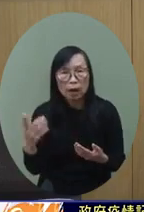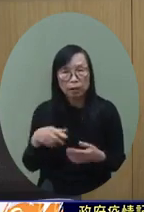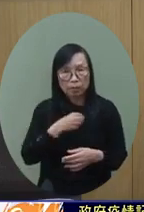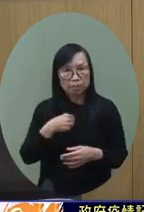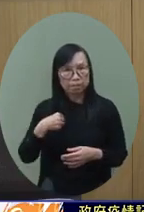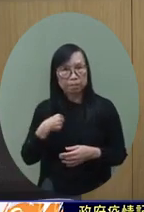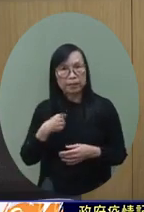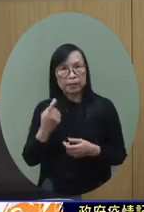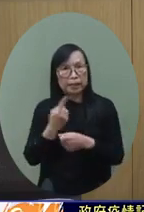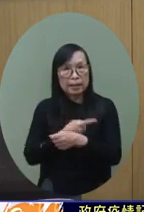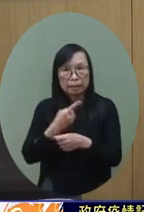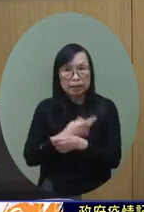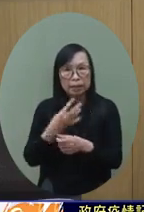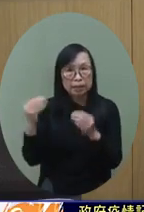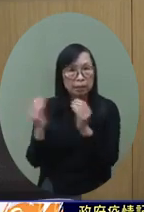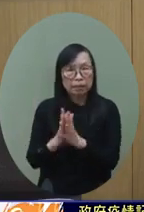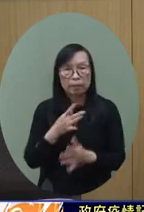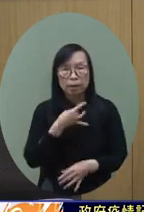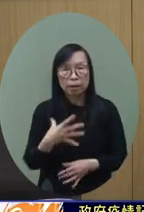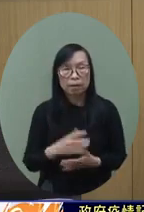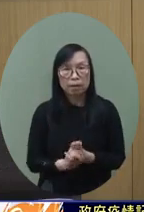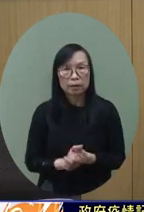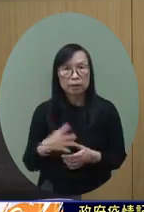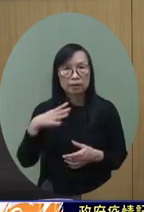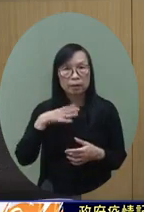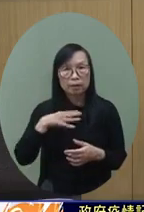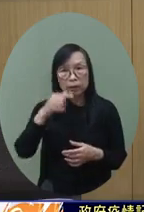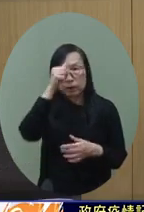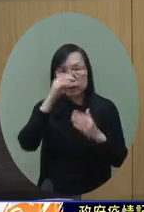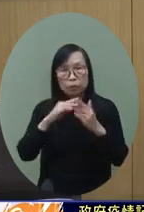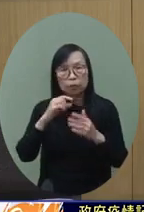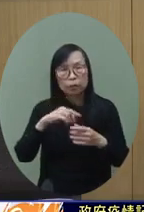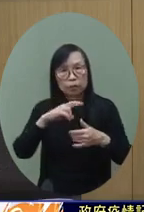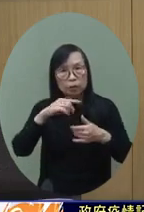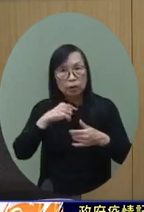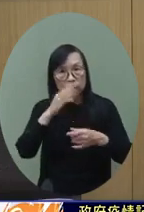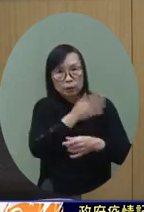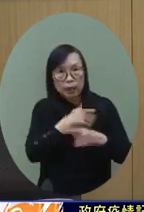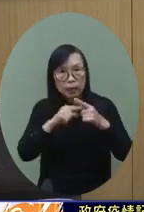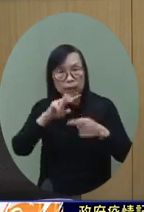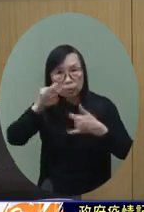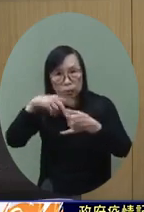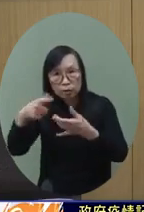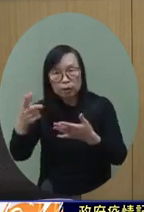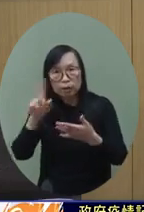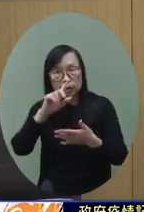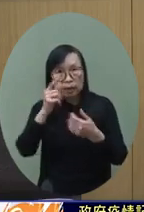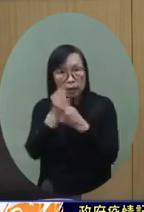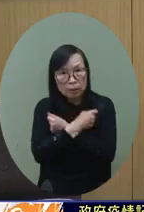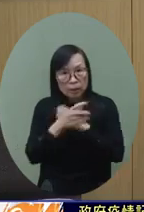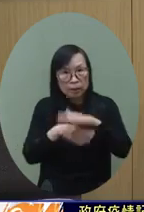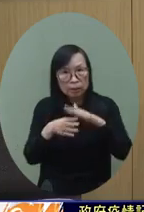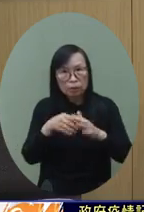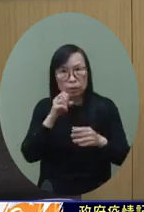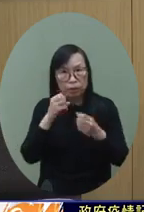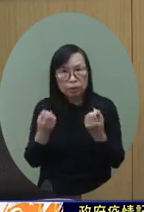係暫時就未感染，但係我想問下，即係呢個情況其實院方係咪需要都做啲調查？即係點解一個休息室會出現一啲咁樣